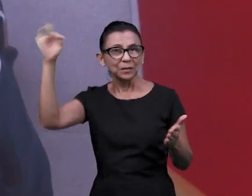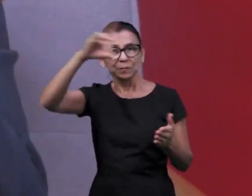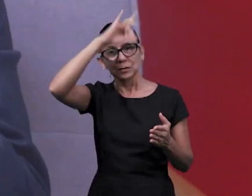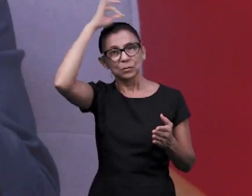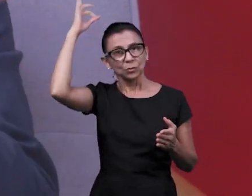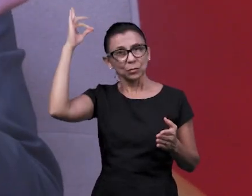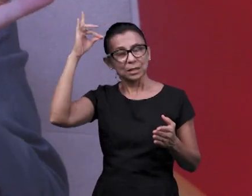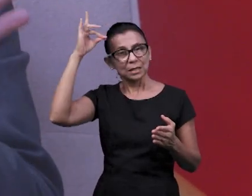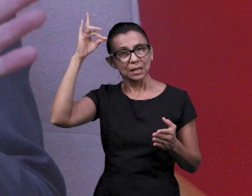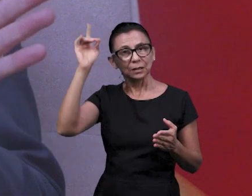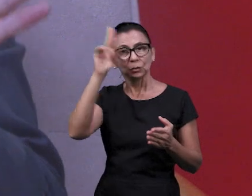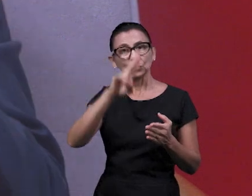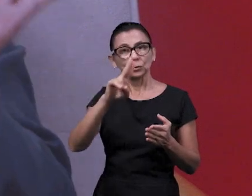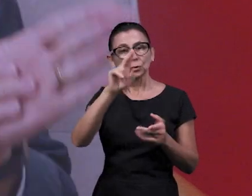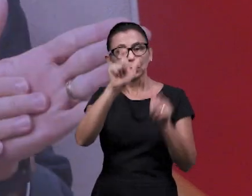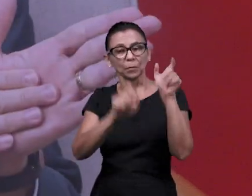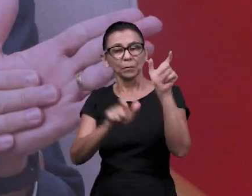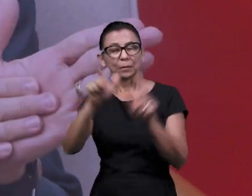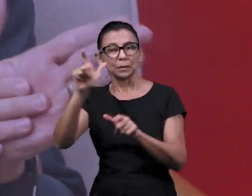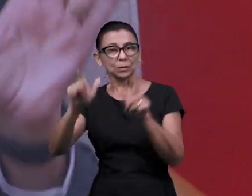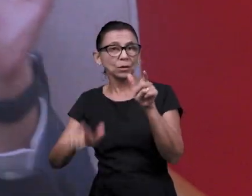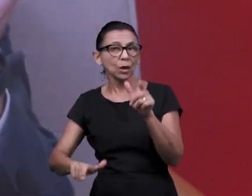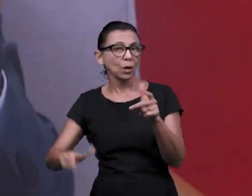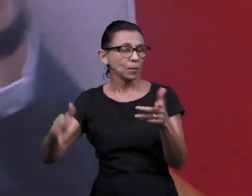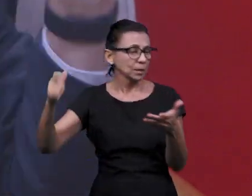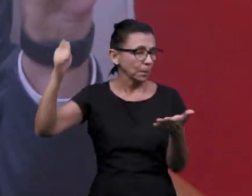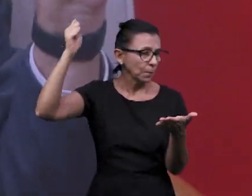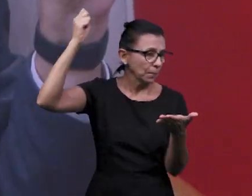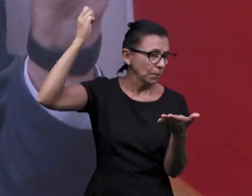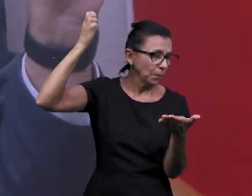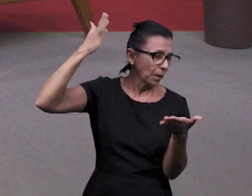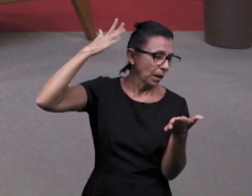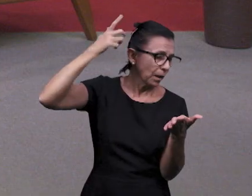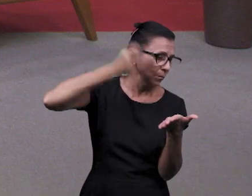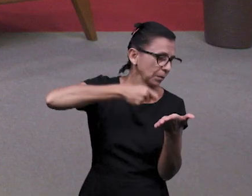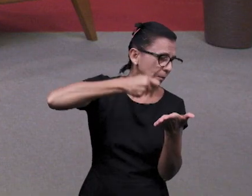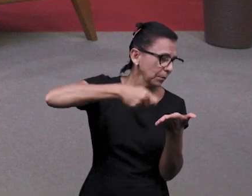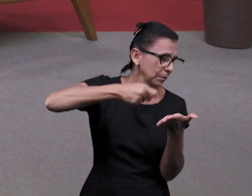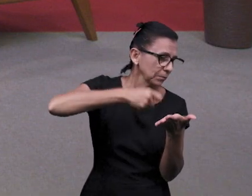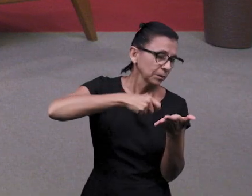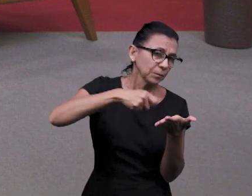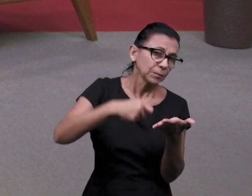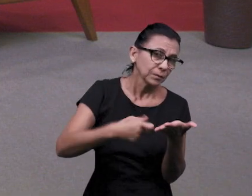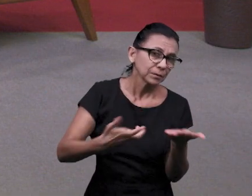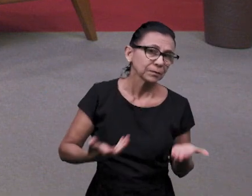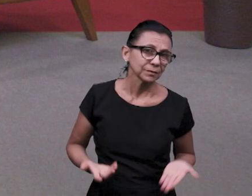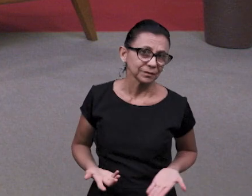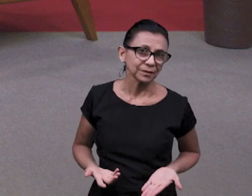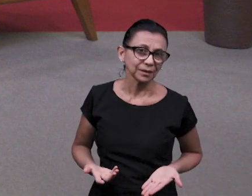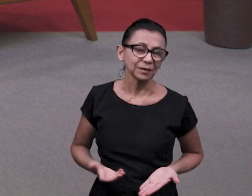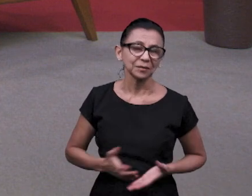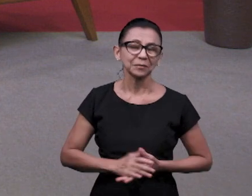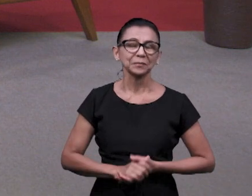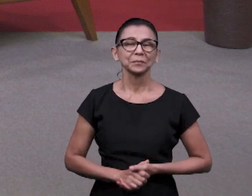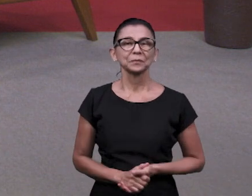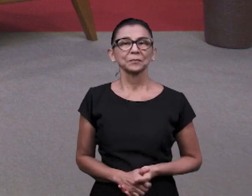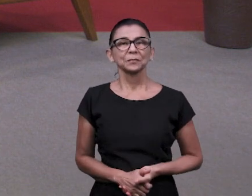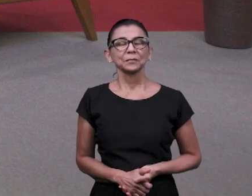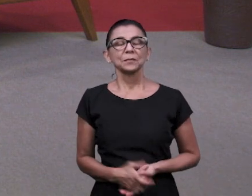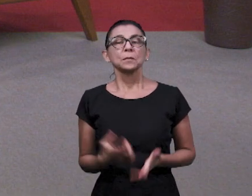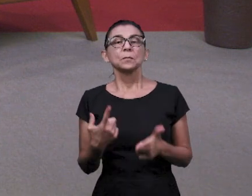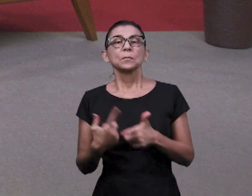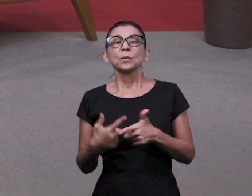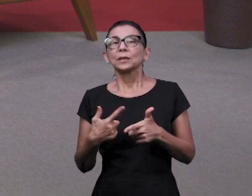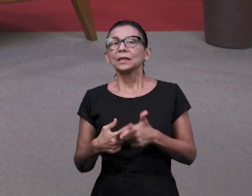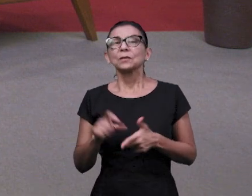dicte ce qui est derrière ce qui a été écrit. Là, il n'a pas d'erreur. Parce que la révélation, c'est exactement ce qui se